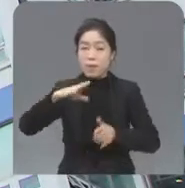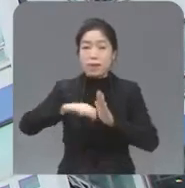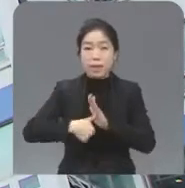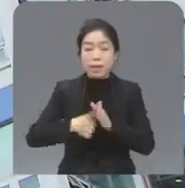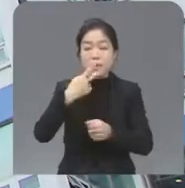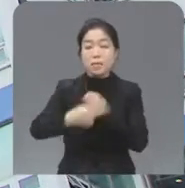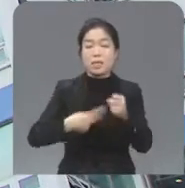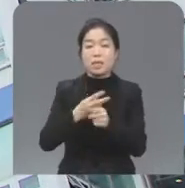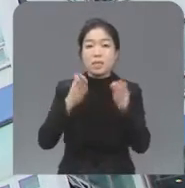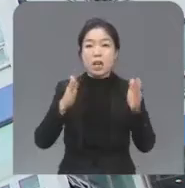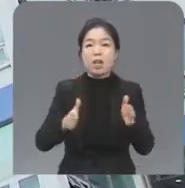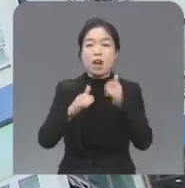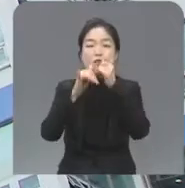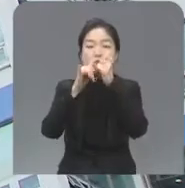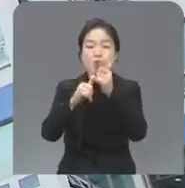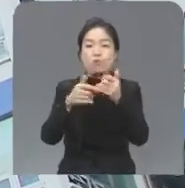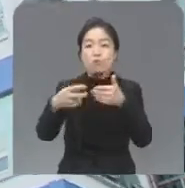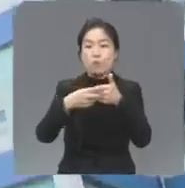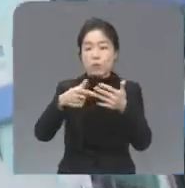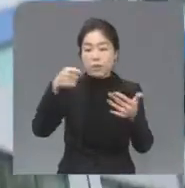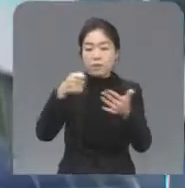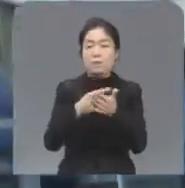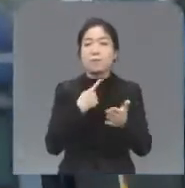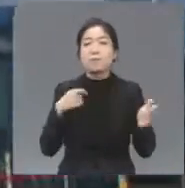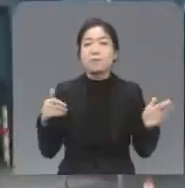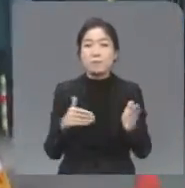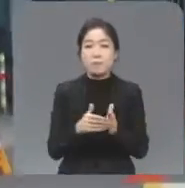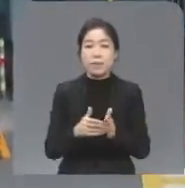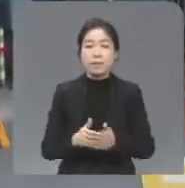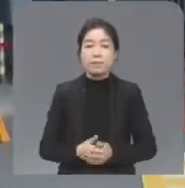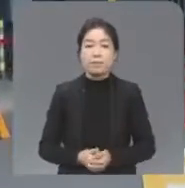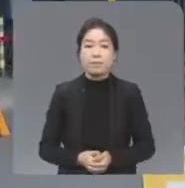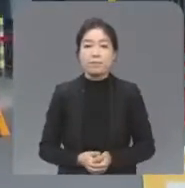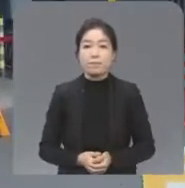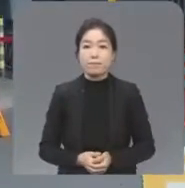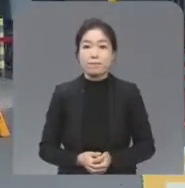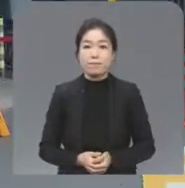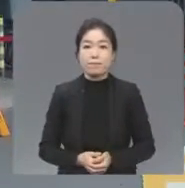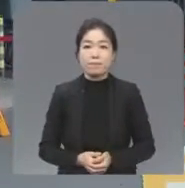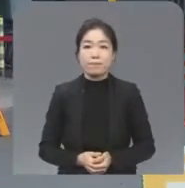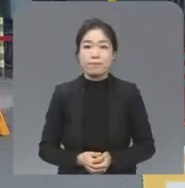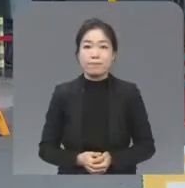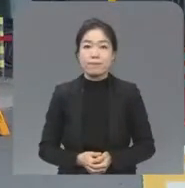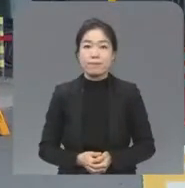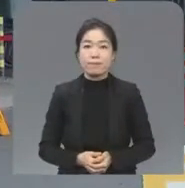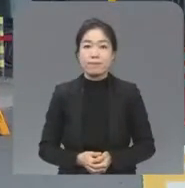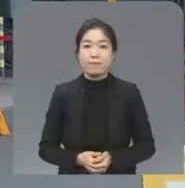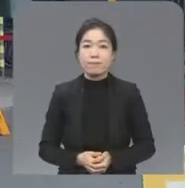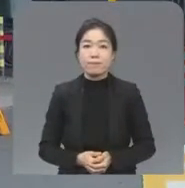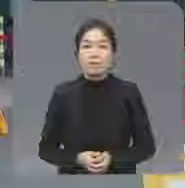2018년에는 2년 연속 우수 병원으로 선정됐습니다. 지금까지 단신 브리핑이었습니다.